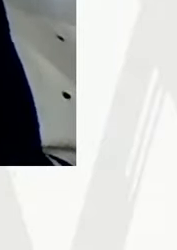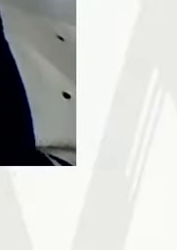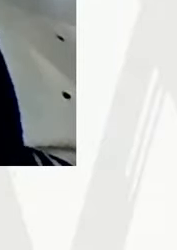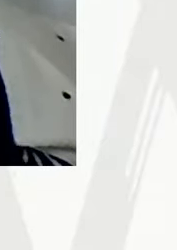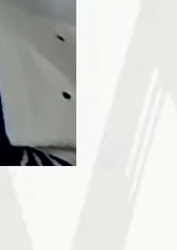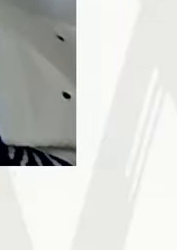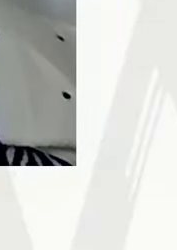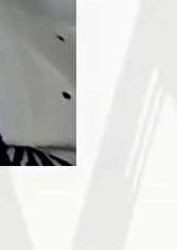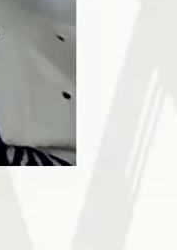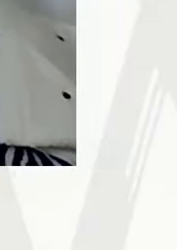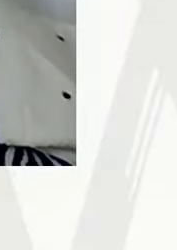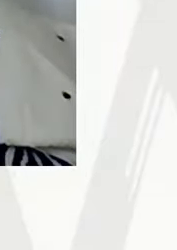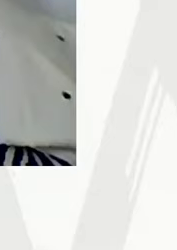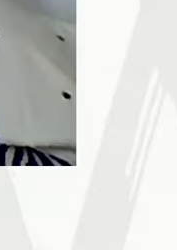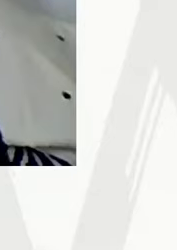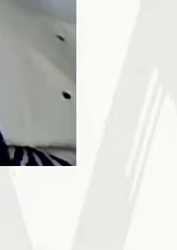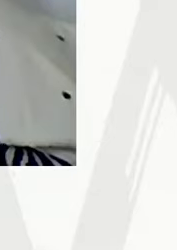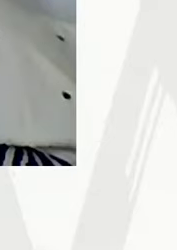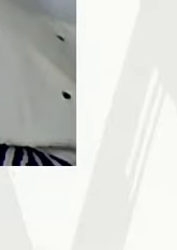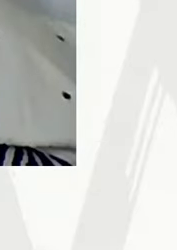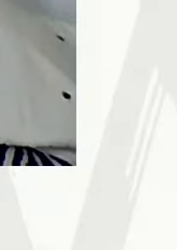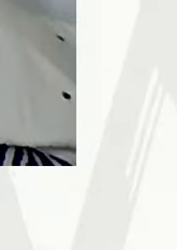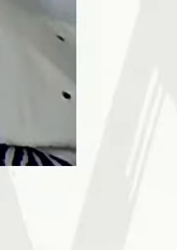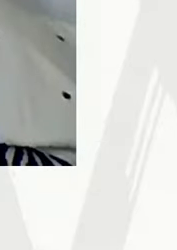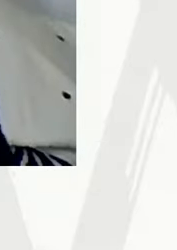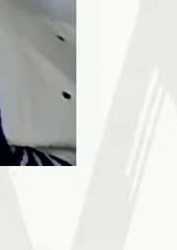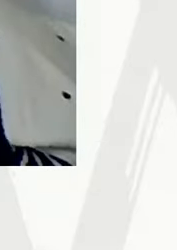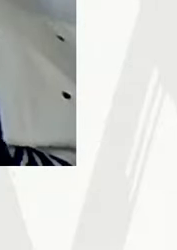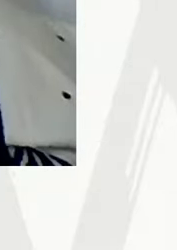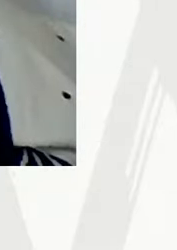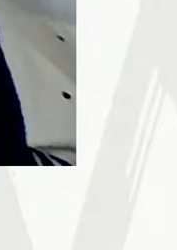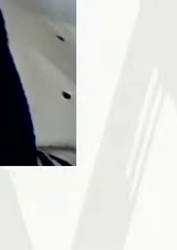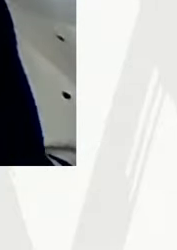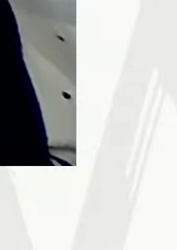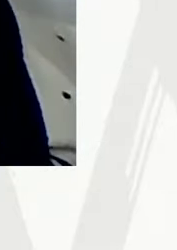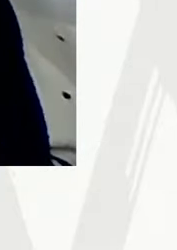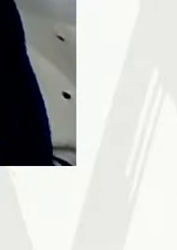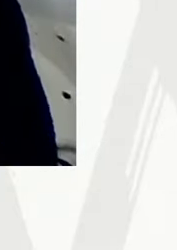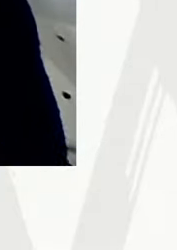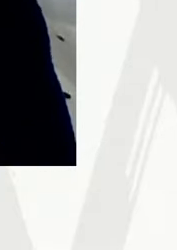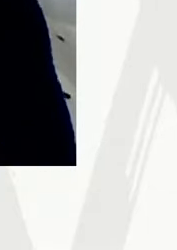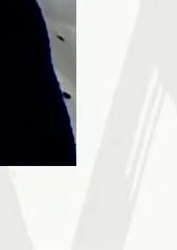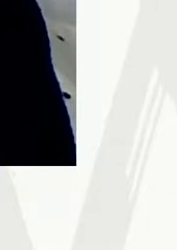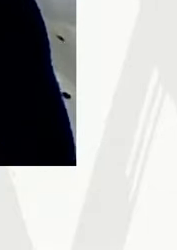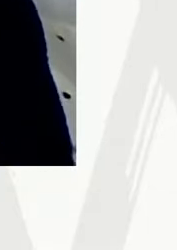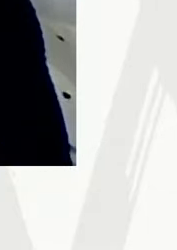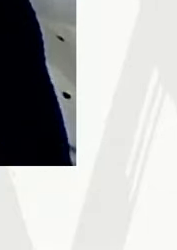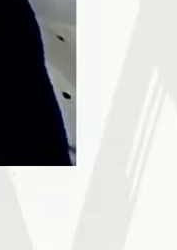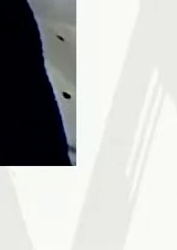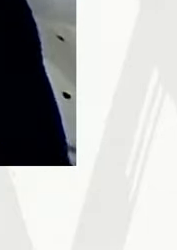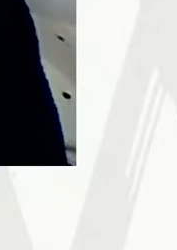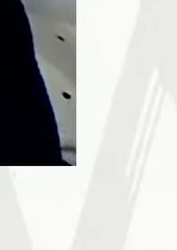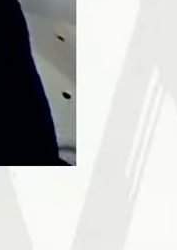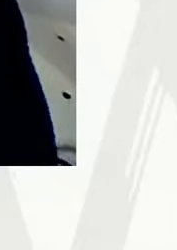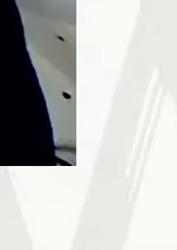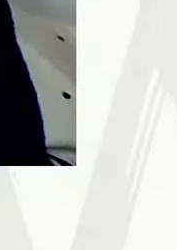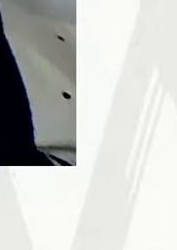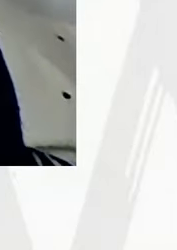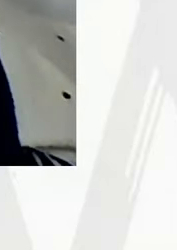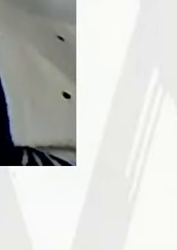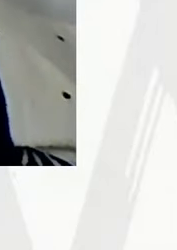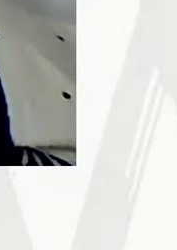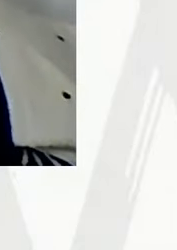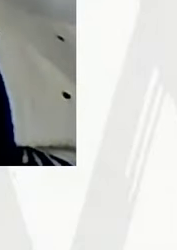la liberté commune aurait été, en tant que communisme, la réalisation de tous,